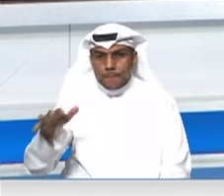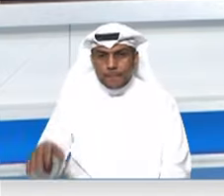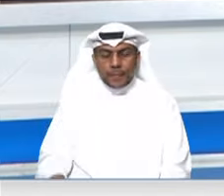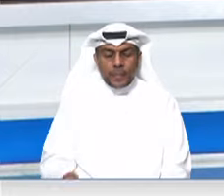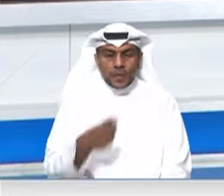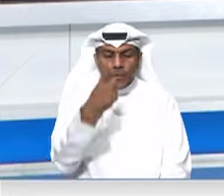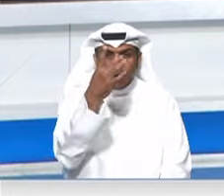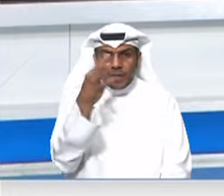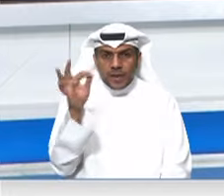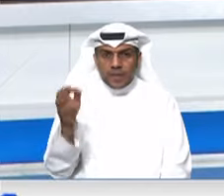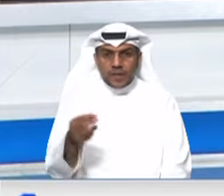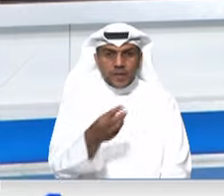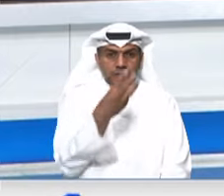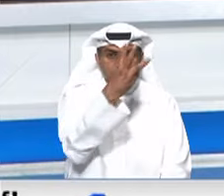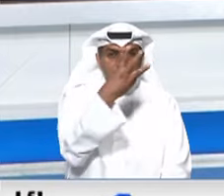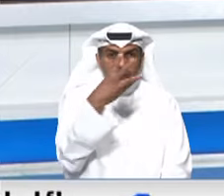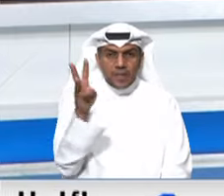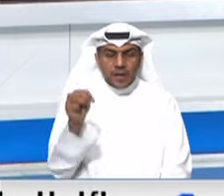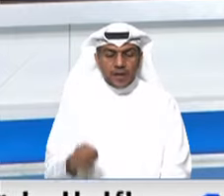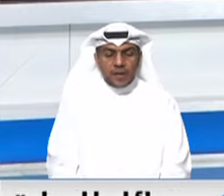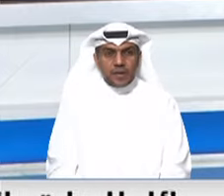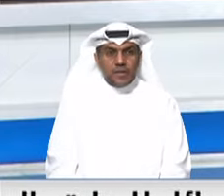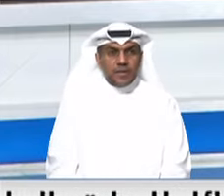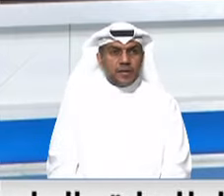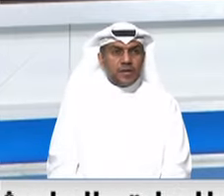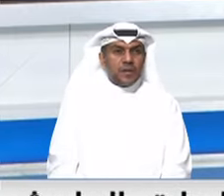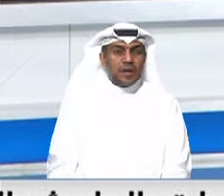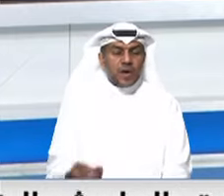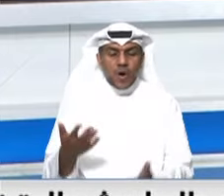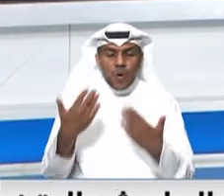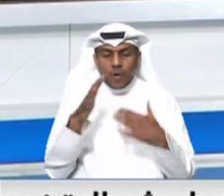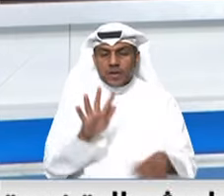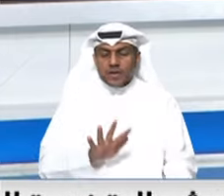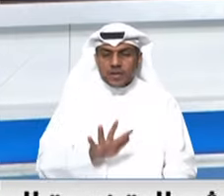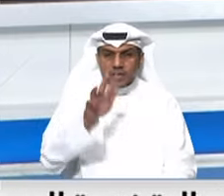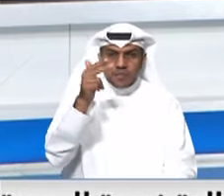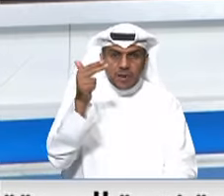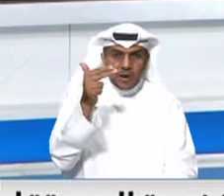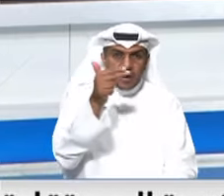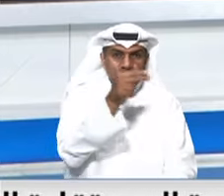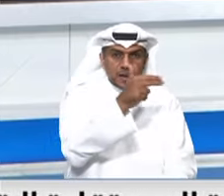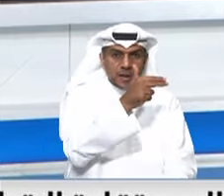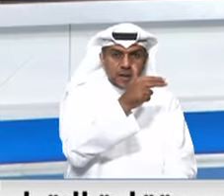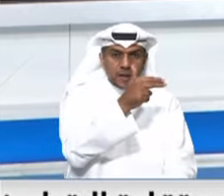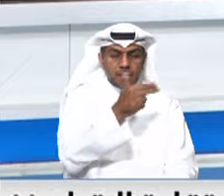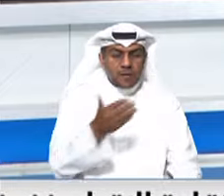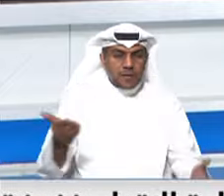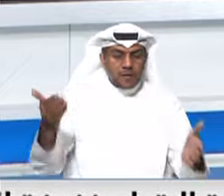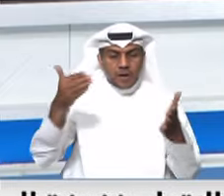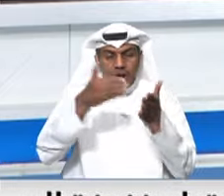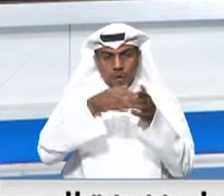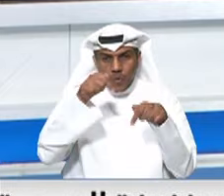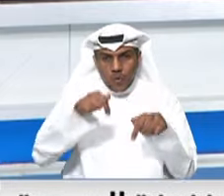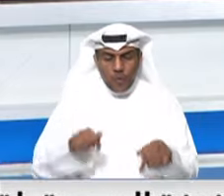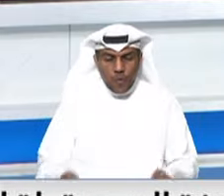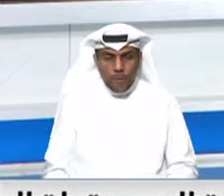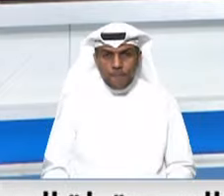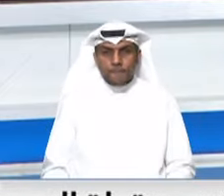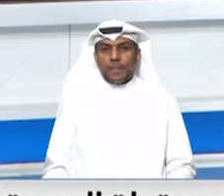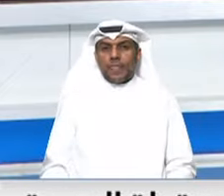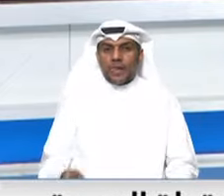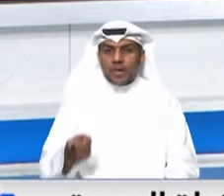بين ال 31 الى ال 33 درجه مئويه هواء شمالي غربي خفيف الى معتدل السرعه حتى نهايه اليوم باذن الله وحتى